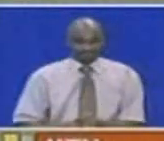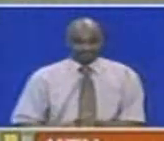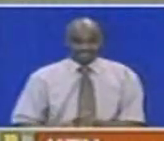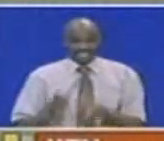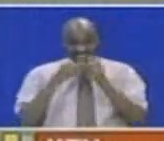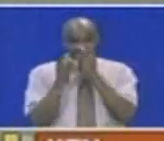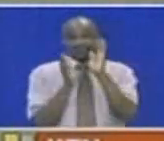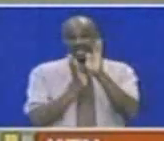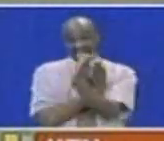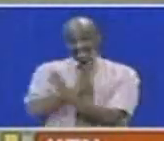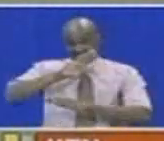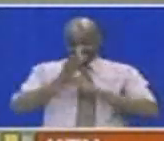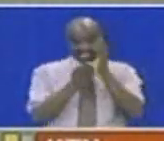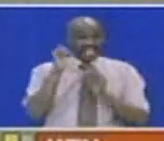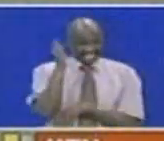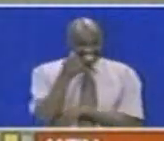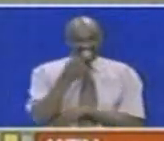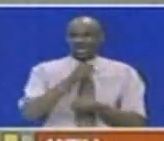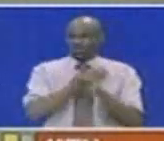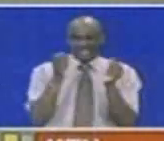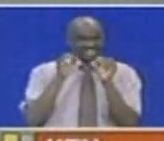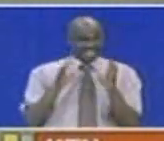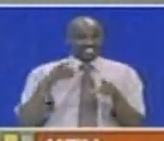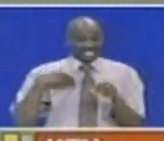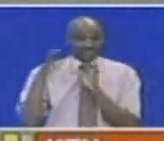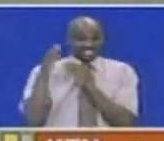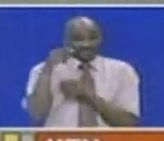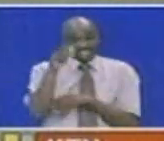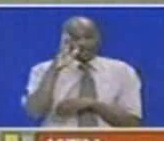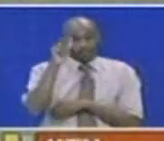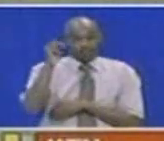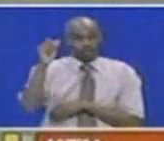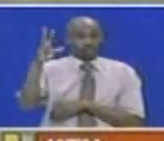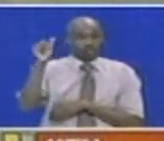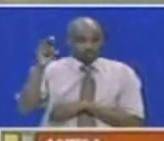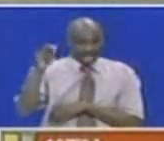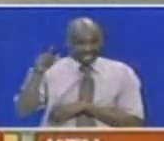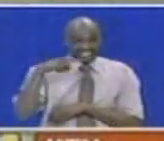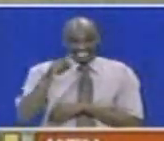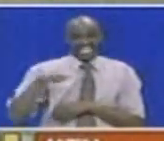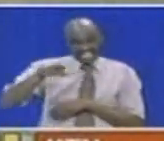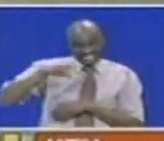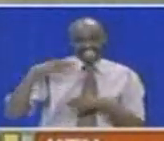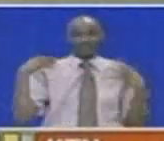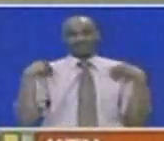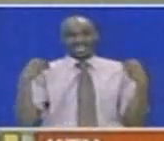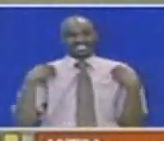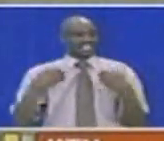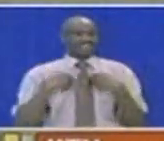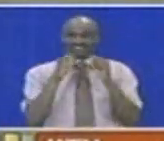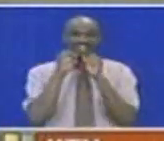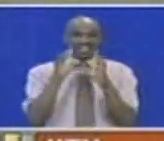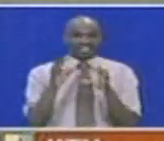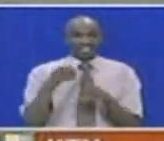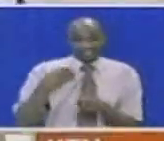Timu ya karate ya Kenya haikufanya vyema kama ilivyotarajiwa nchini Botswana kutokana na ukosefu wa eneo bora la kufanyia mazoezi. Na huenda ni